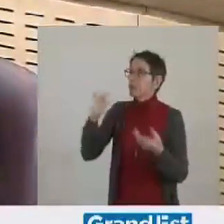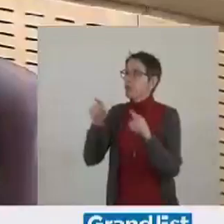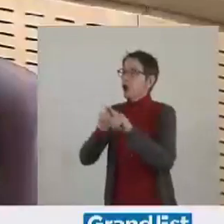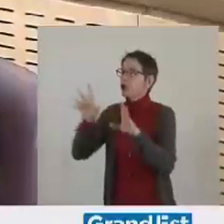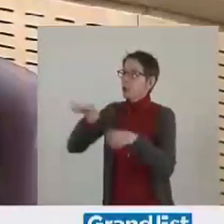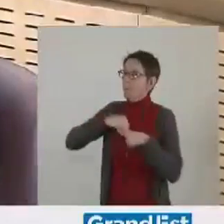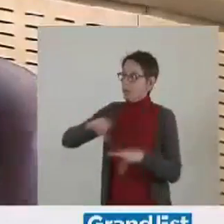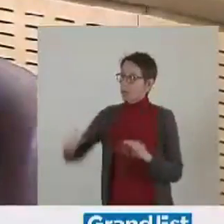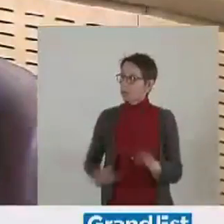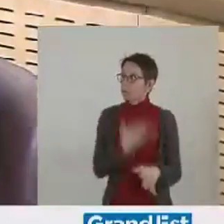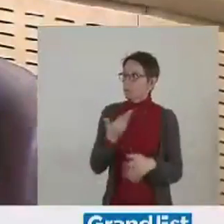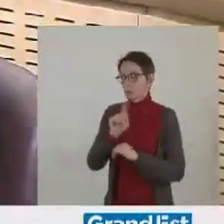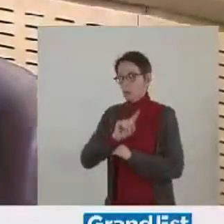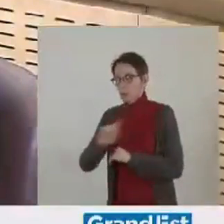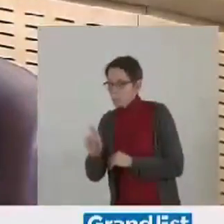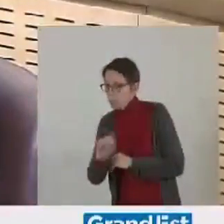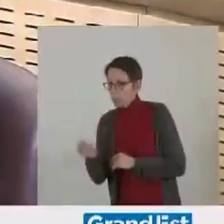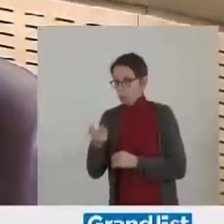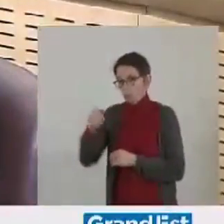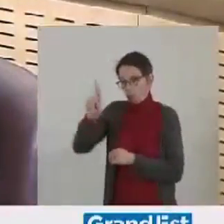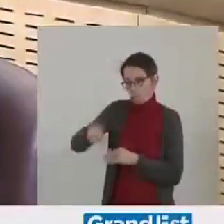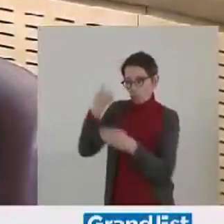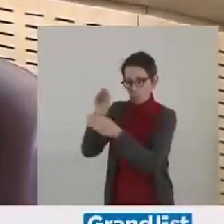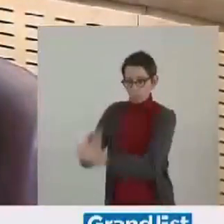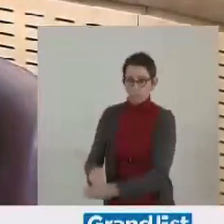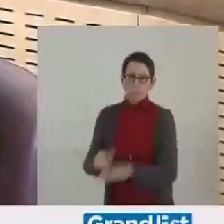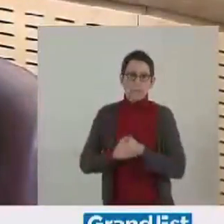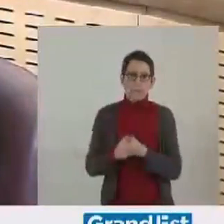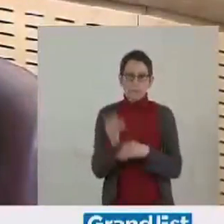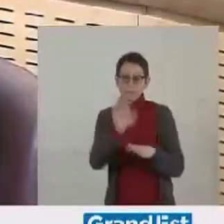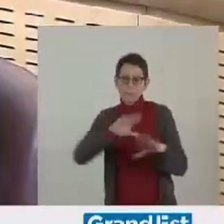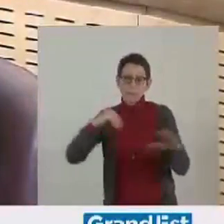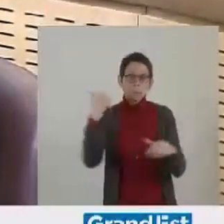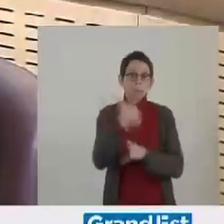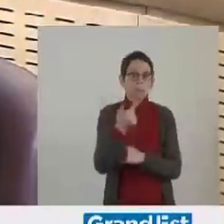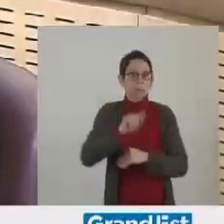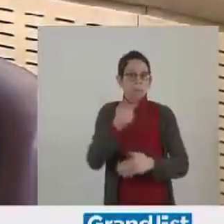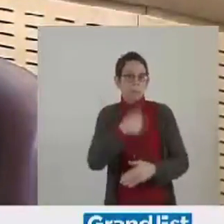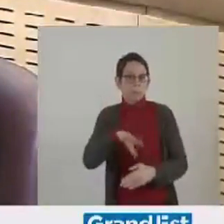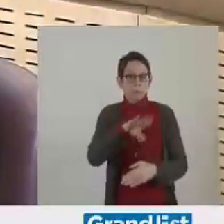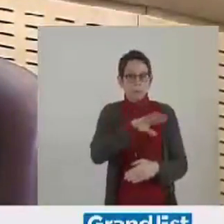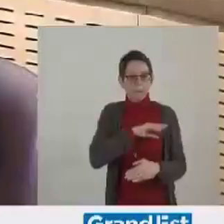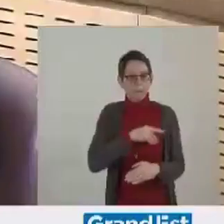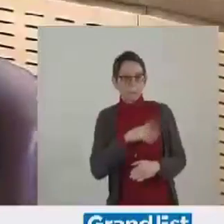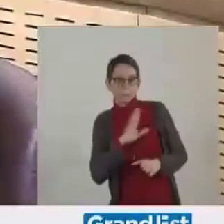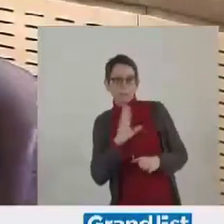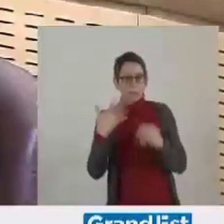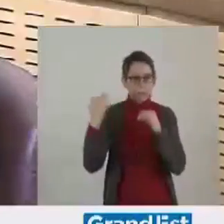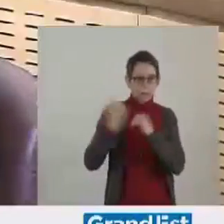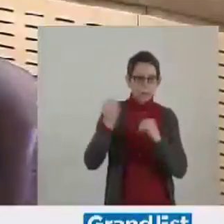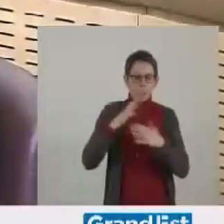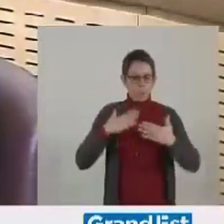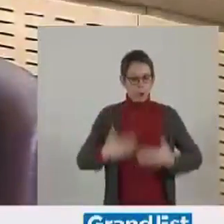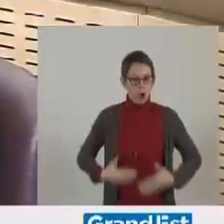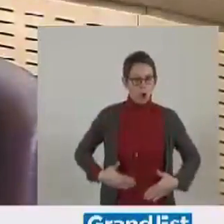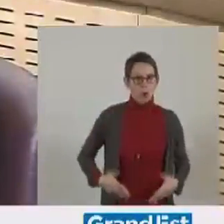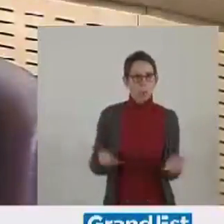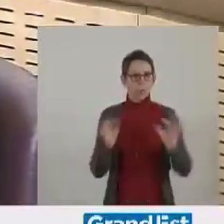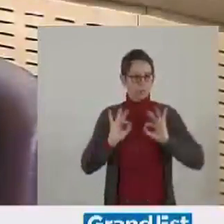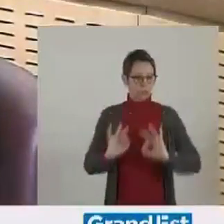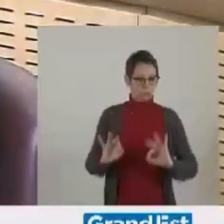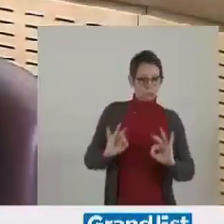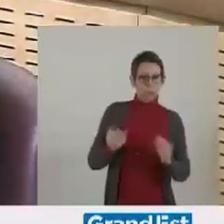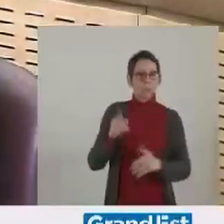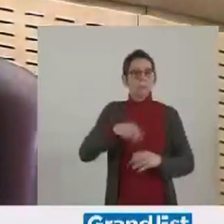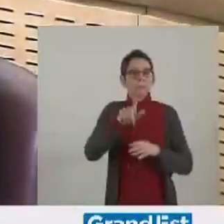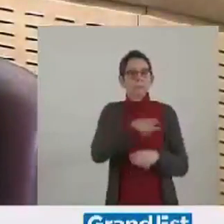politique inadaptée. Bien entendu, il faut que chacun d'entre nous se responsabilise et opte pour un comportement rationnel. La préservation de notre environnement